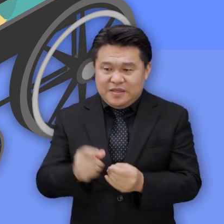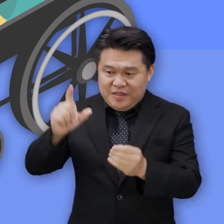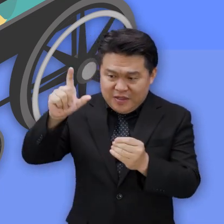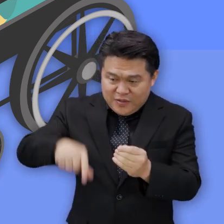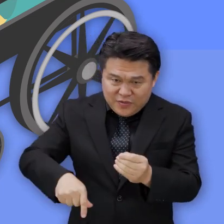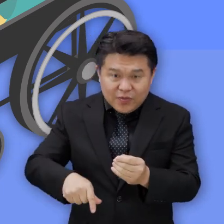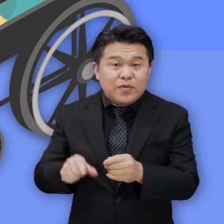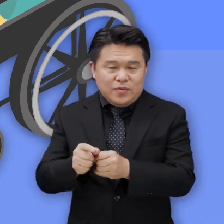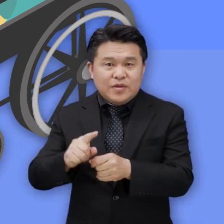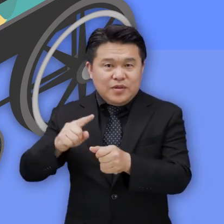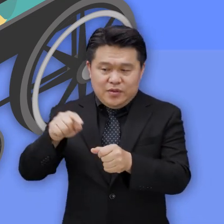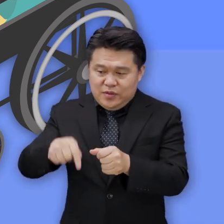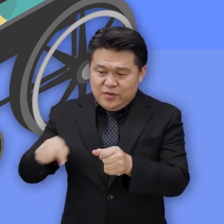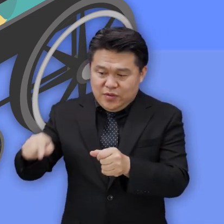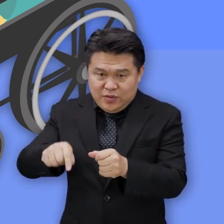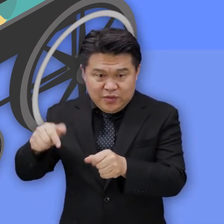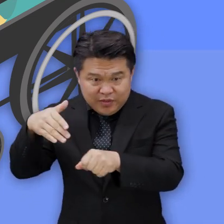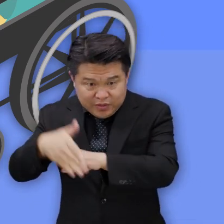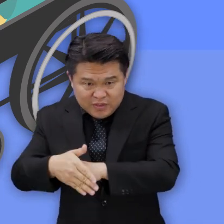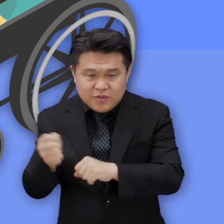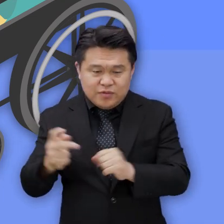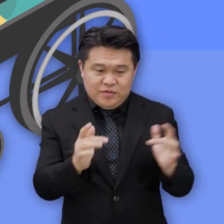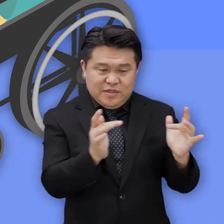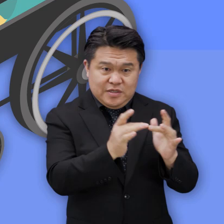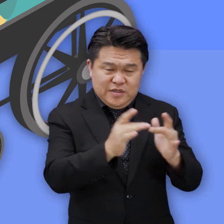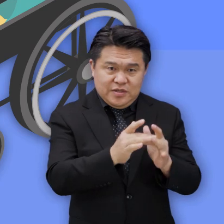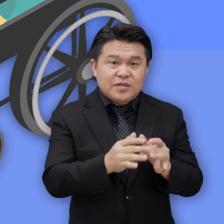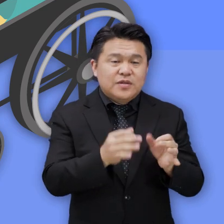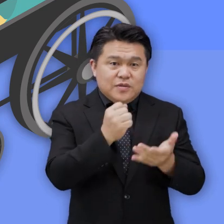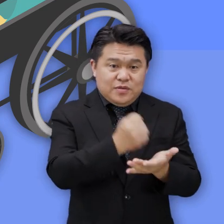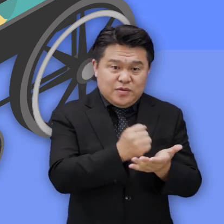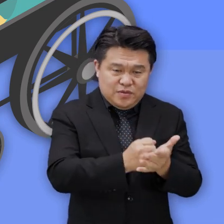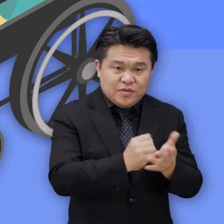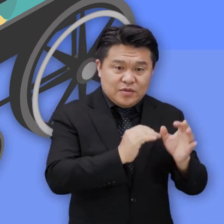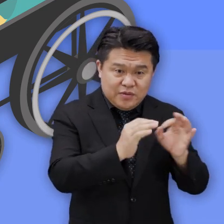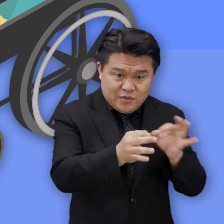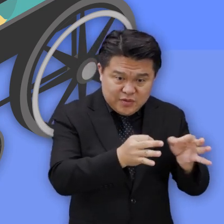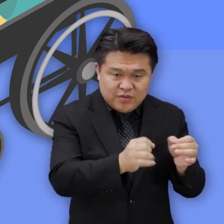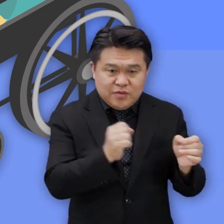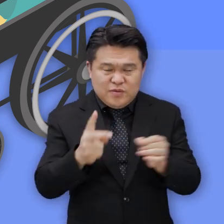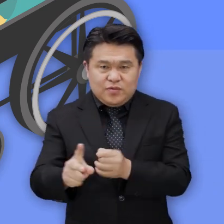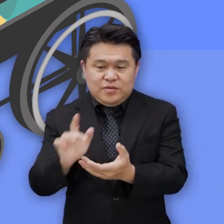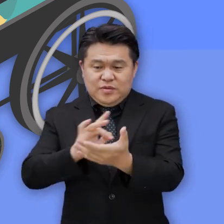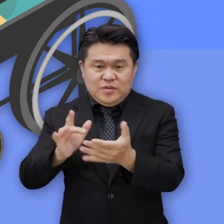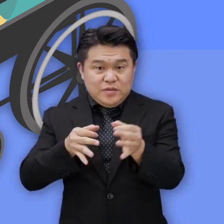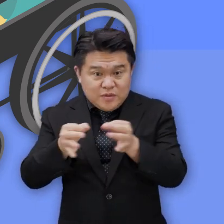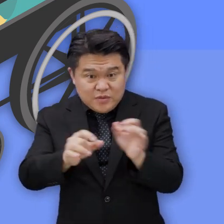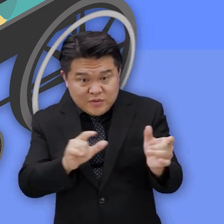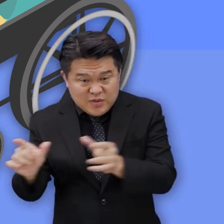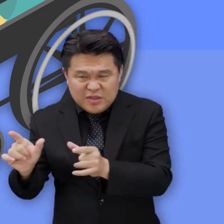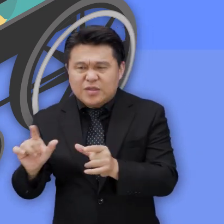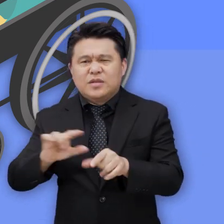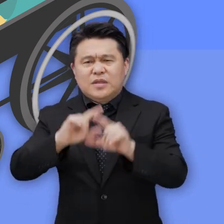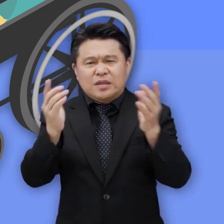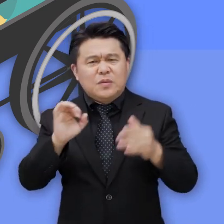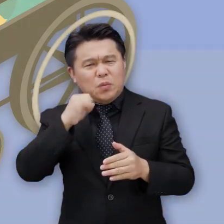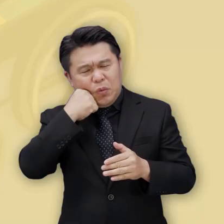뱅킹, 모바일 뱅킹 등 비대면으로 업무를 처리할 때는 그 장벽이 더욱 높게 느껴집니다.